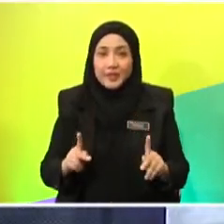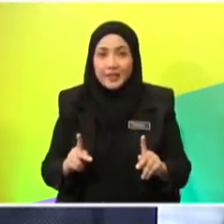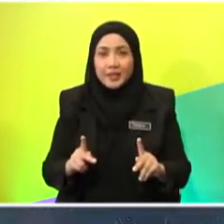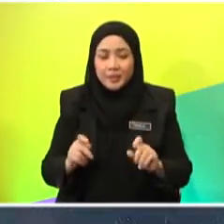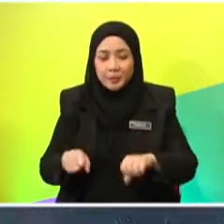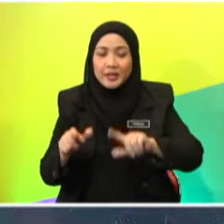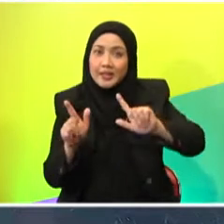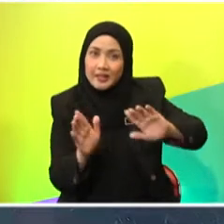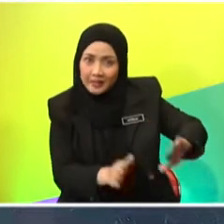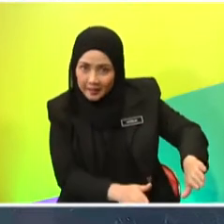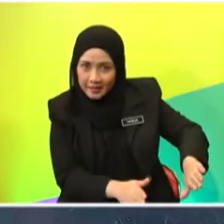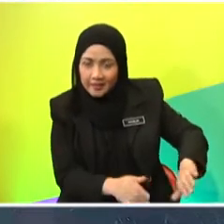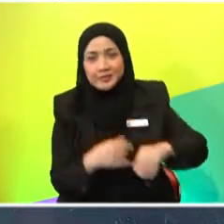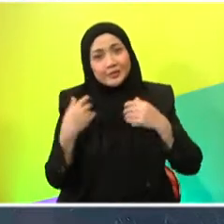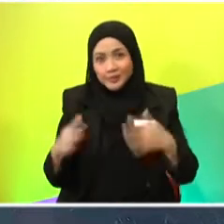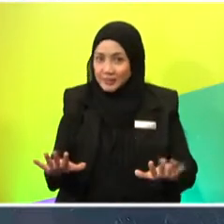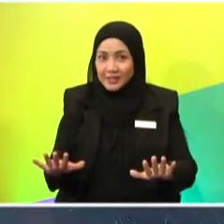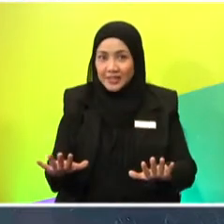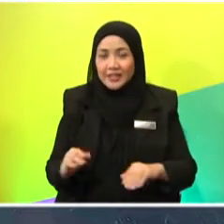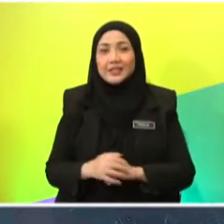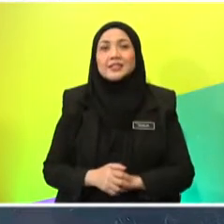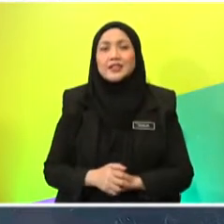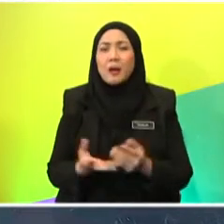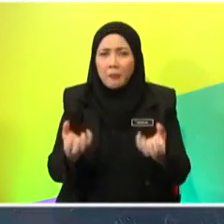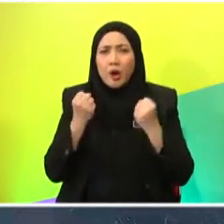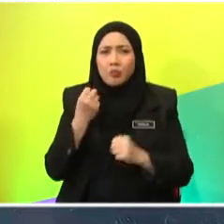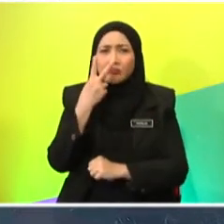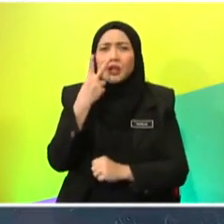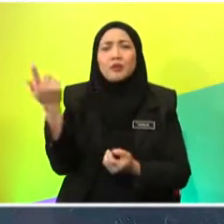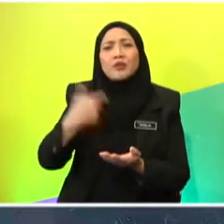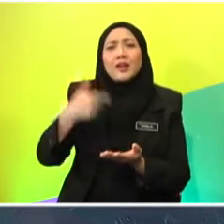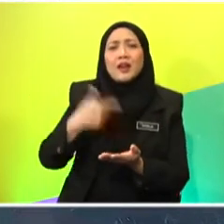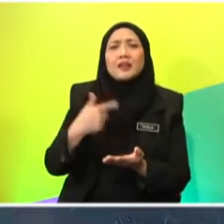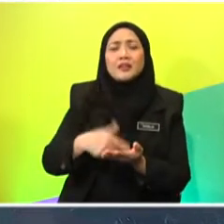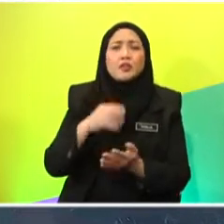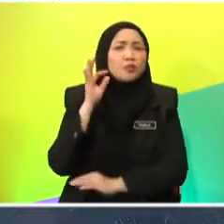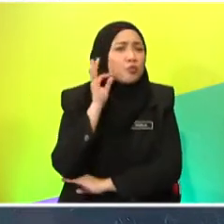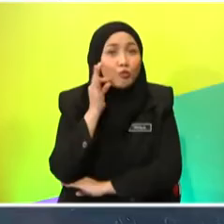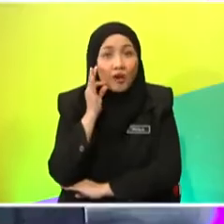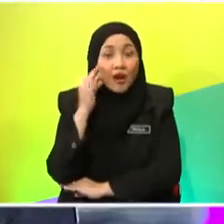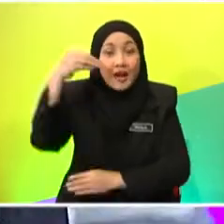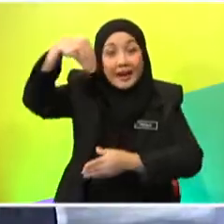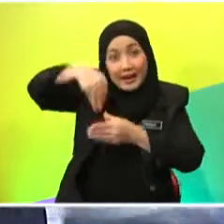terletak di sini kita tengok lagi sego aja ada banyak lagi